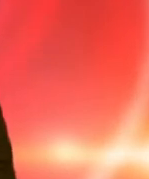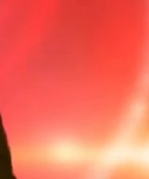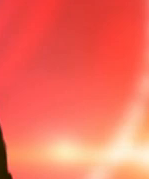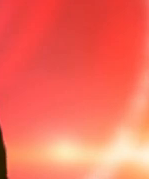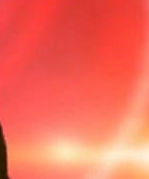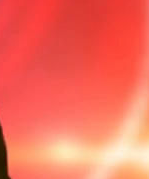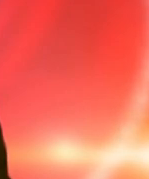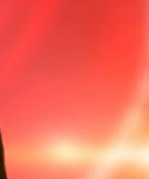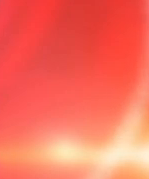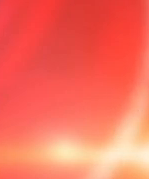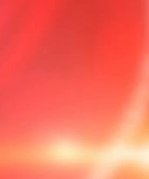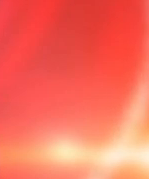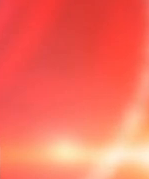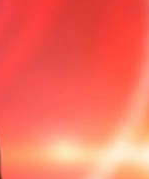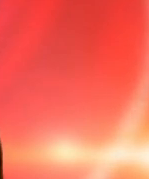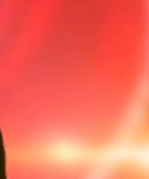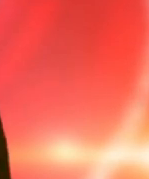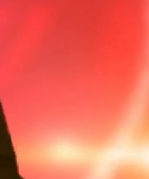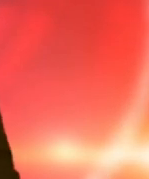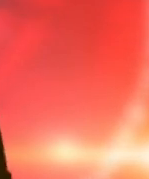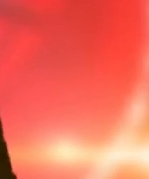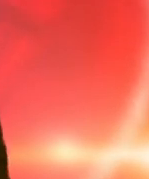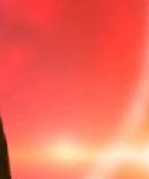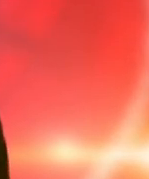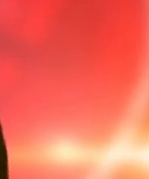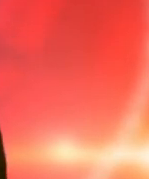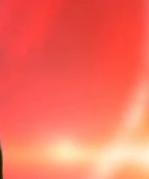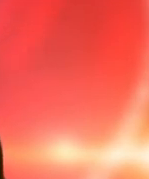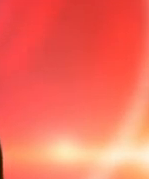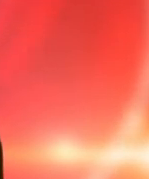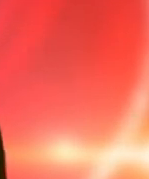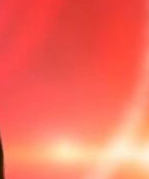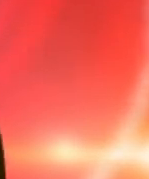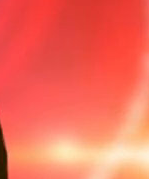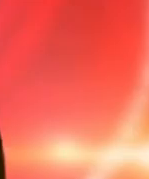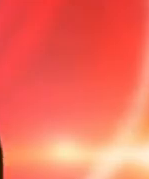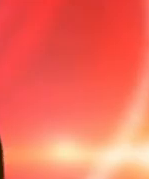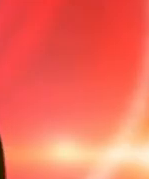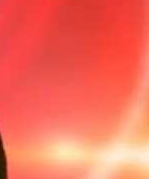pentru a menține capacitățile mobile ale unităților de transport în perioada rece a anului.